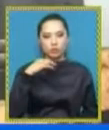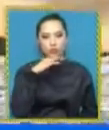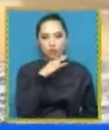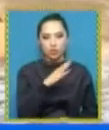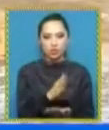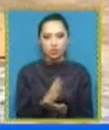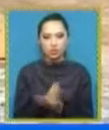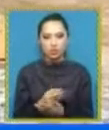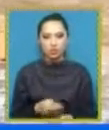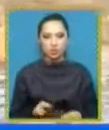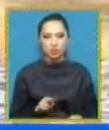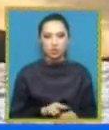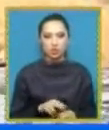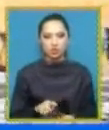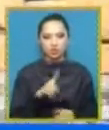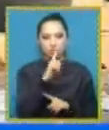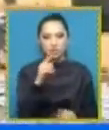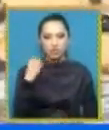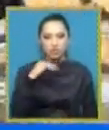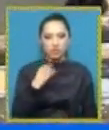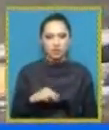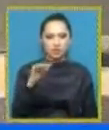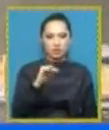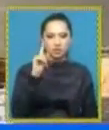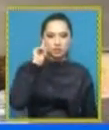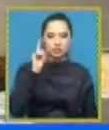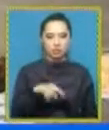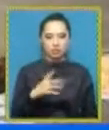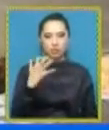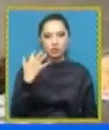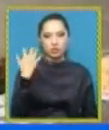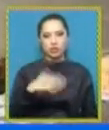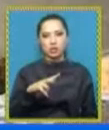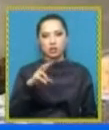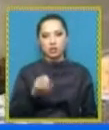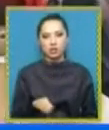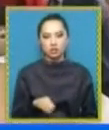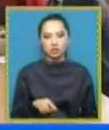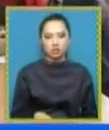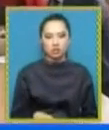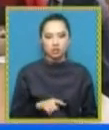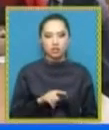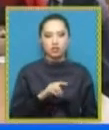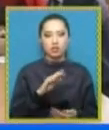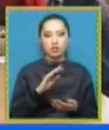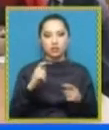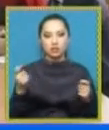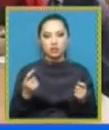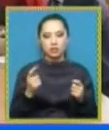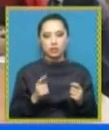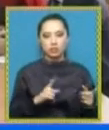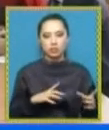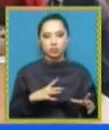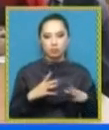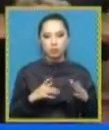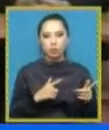береді. Тарихи маңызы ерекше Түркістан төл хандығымыздың 550 жылдығын сәнімен салтанатын келістіре тойлауға шежірені түгендей